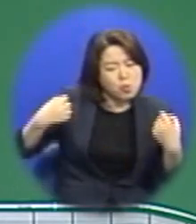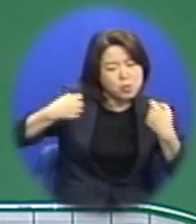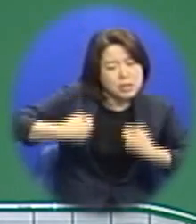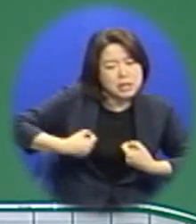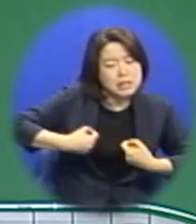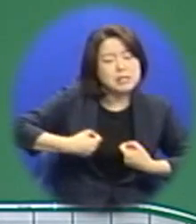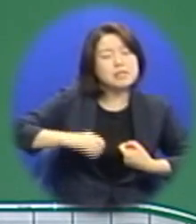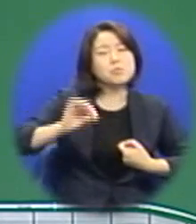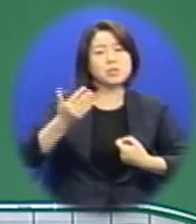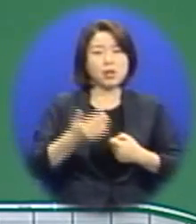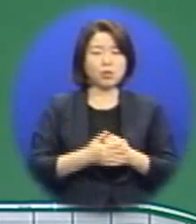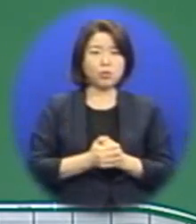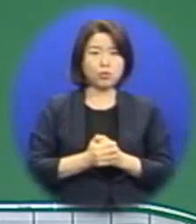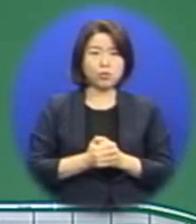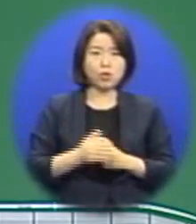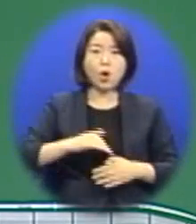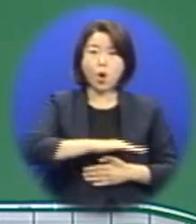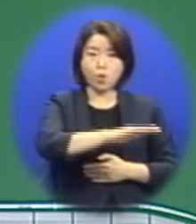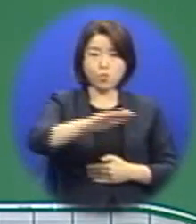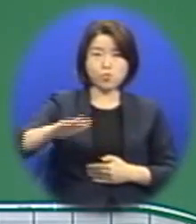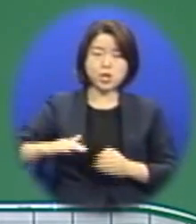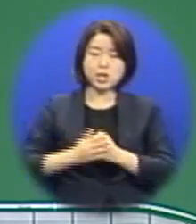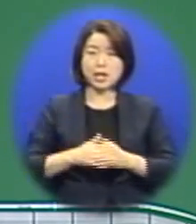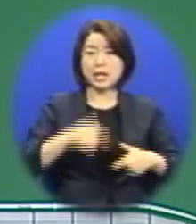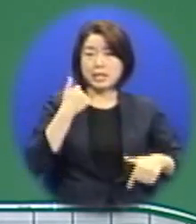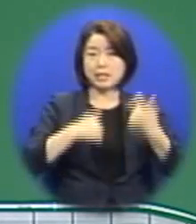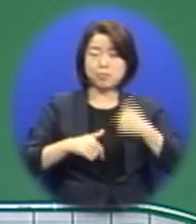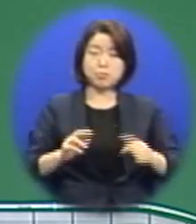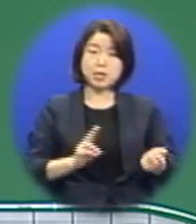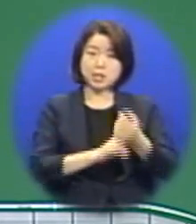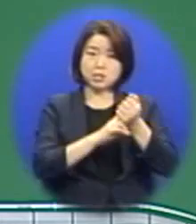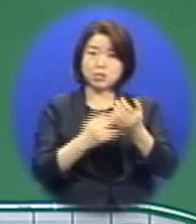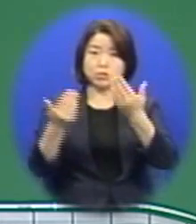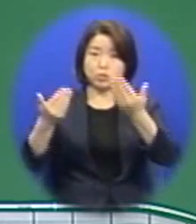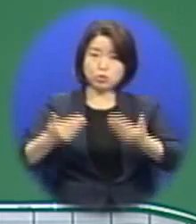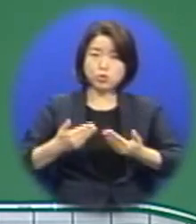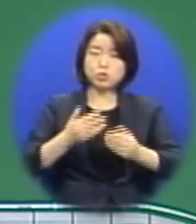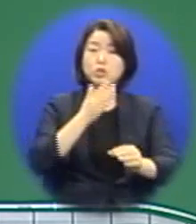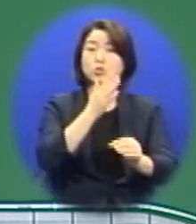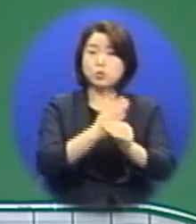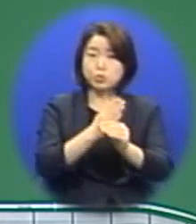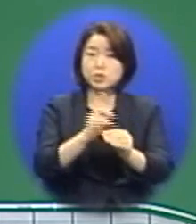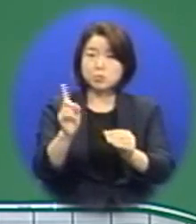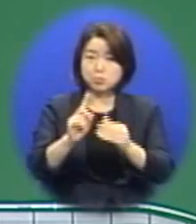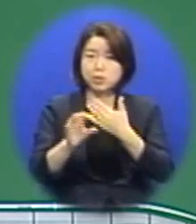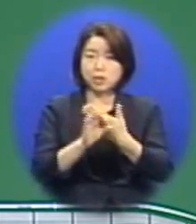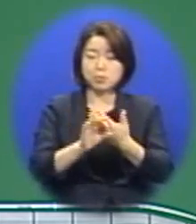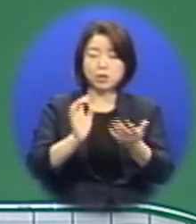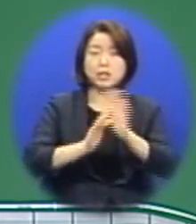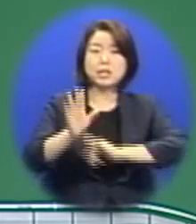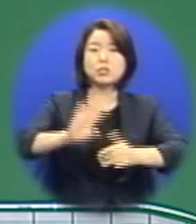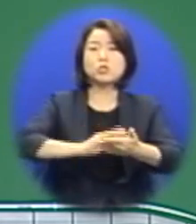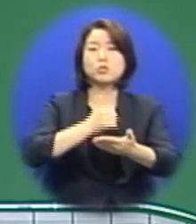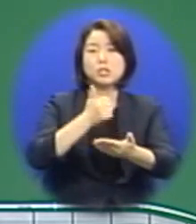있어요. 우리에게 기쁨의 기적을 일으키는 핵심은요 예수 그리스도세요.